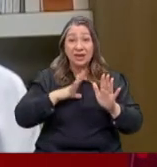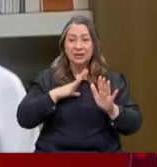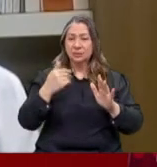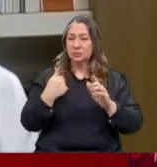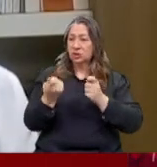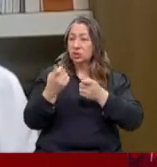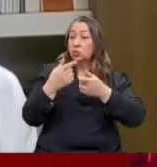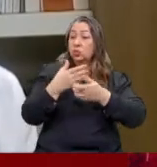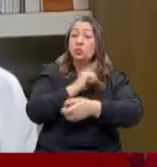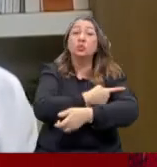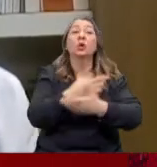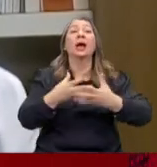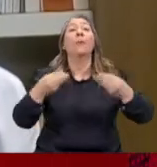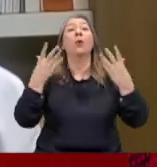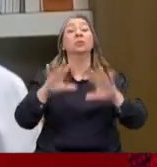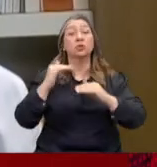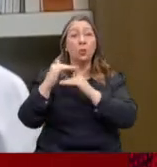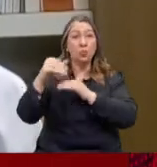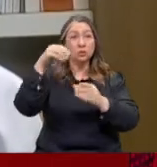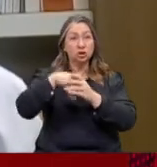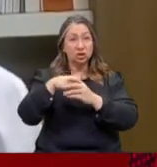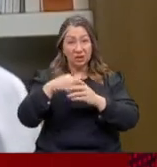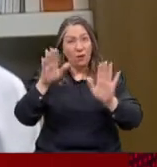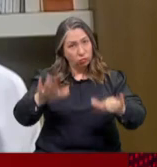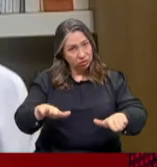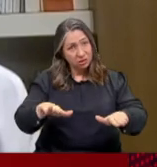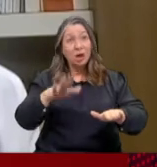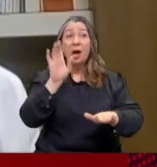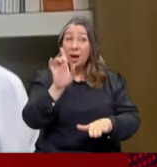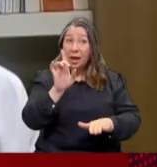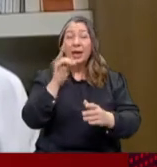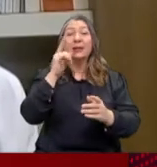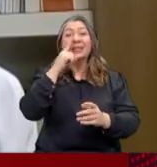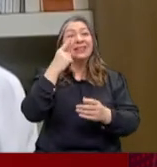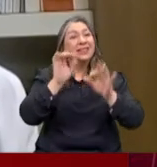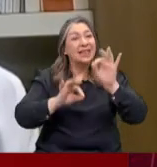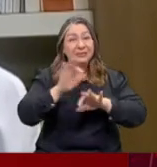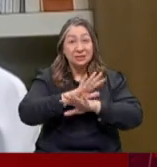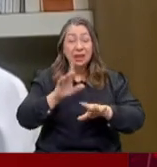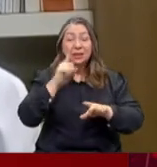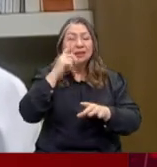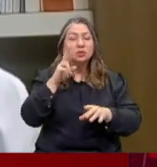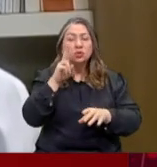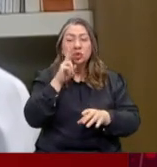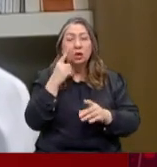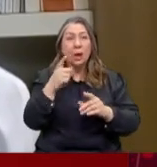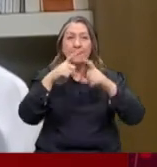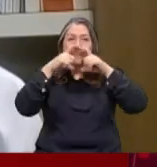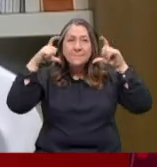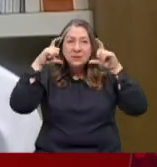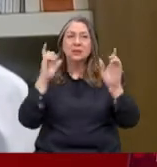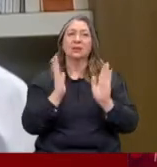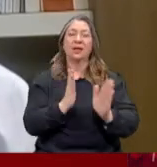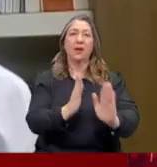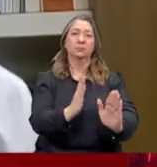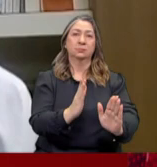iş gücü kaybı olmaması amacıyla toplumun içerisinde bulunacaksınız, test yaptıracaksınız. Test sonucunuz çıkana kadar da maske